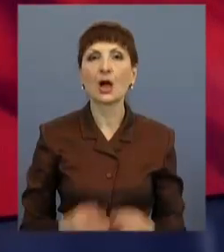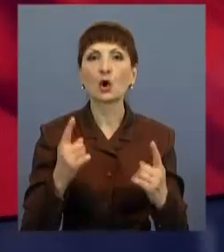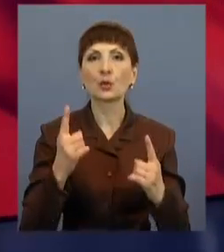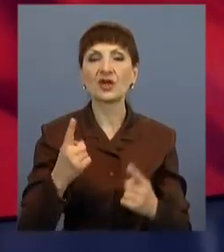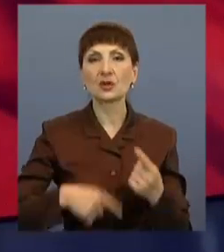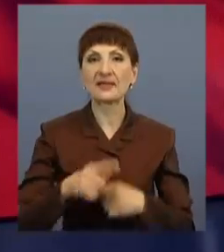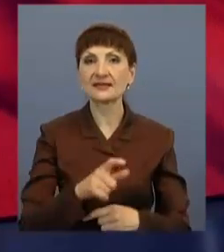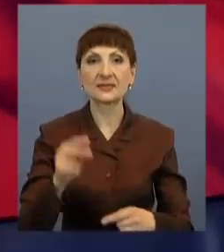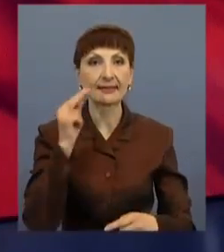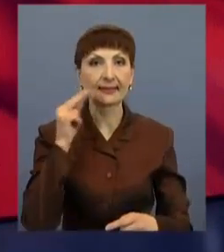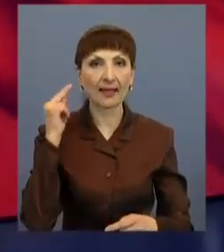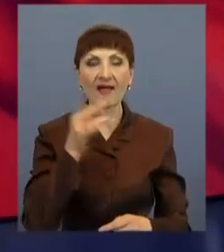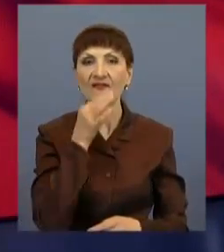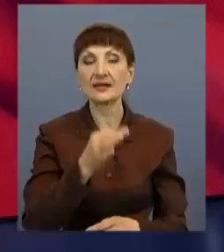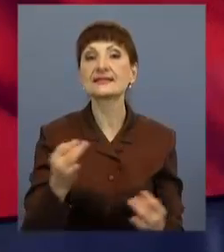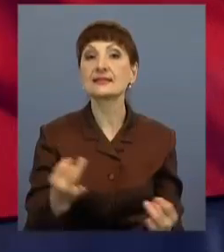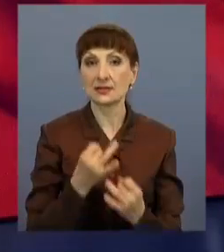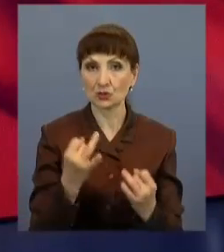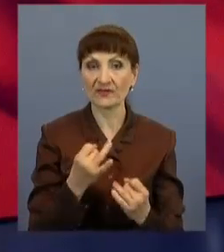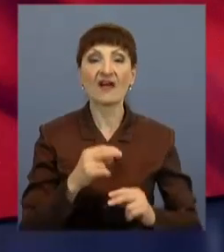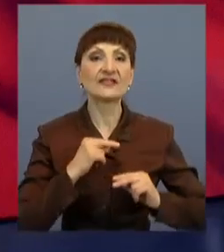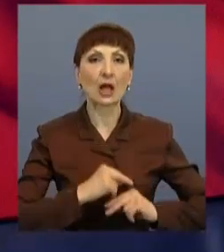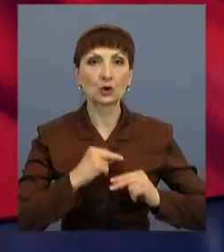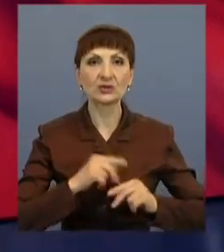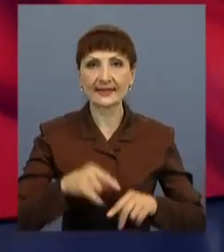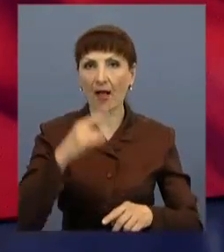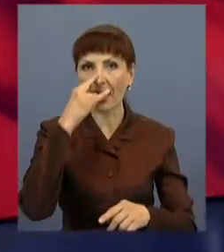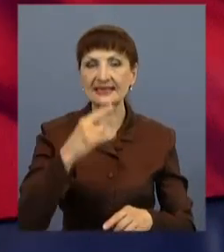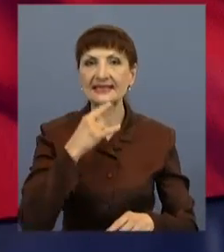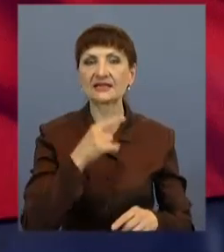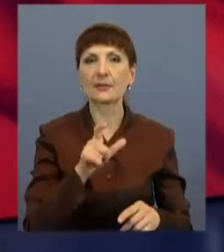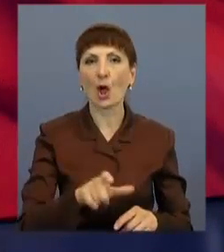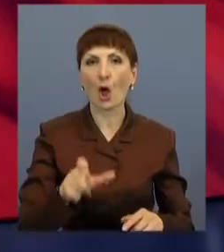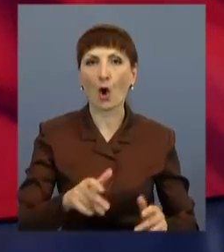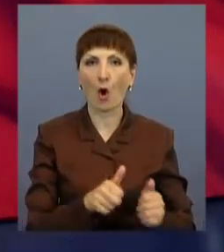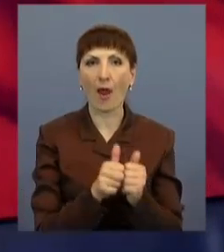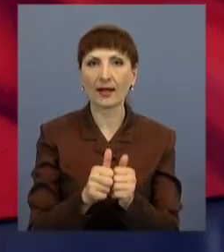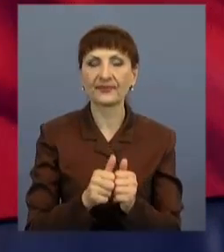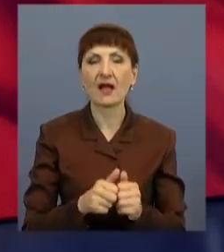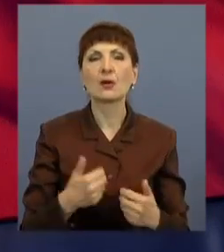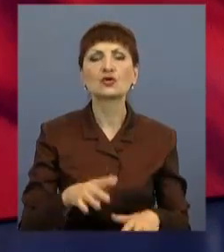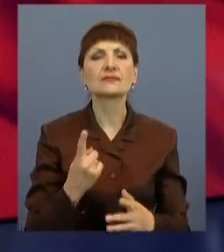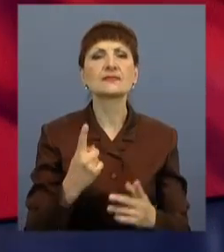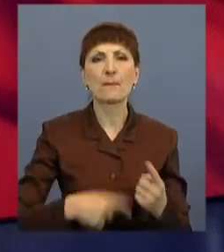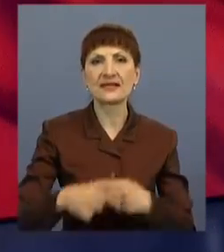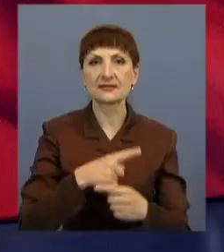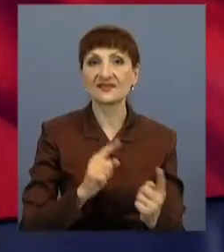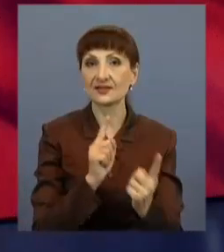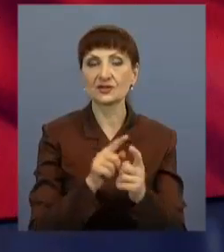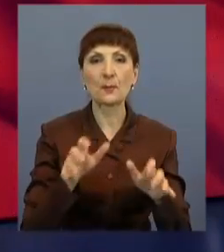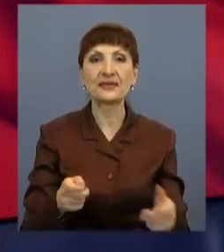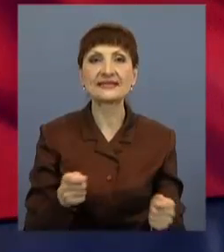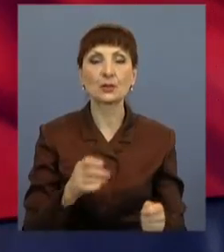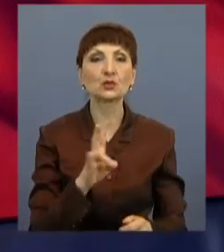Крупнейшие бизнесмены Китая выразили заинтересованность в сотрудничестве с казахстанскими коллегами. С капитанами бизнеса в Пекине встретился